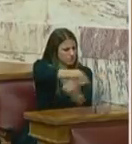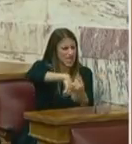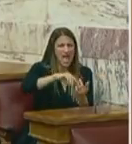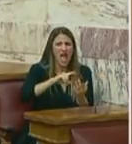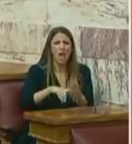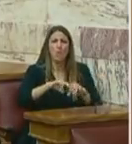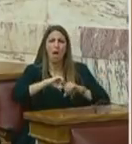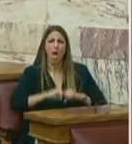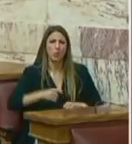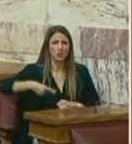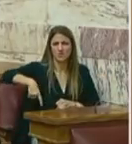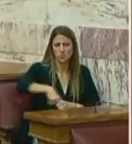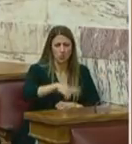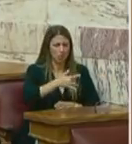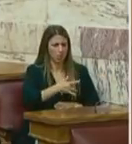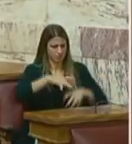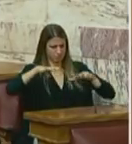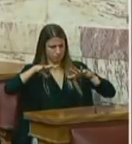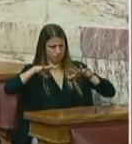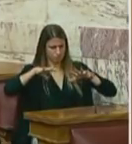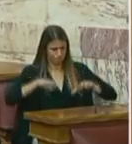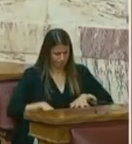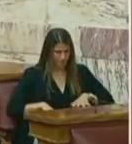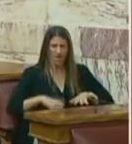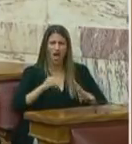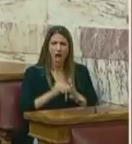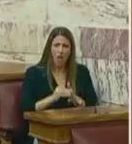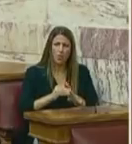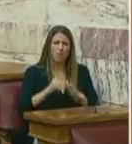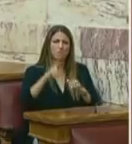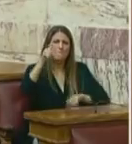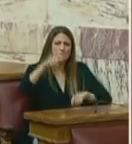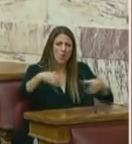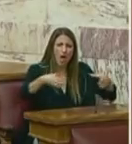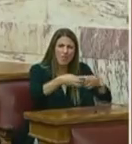στασιμότητας, τρέφει φατρίες που λιμένονται την οικονομική και πολιτική ζωή.